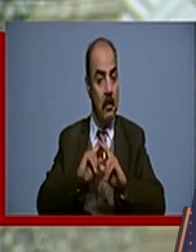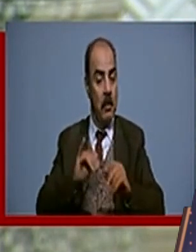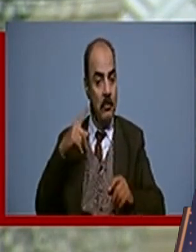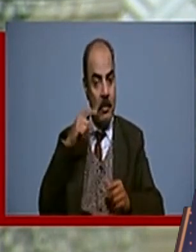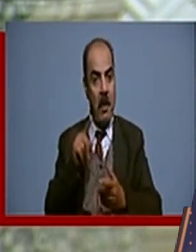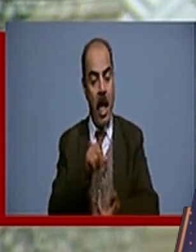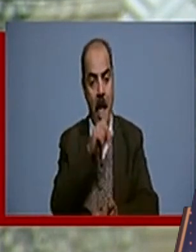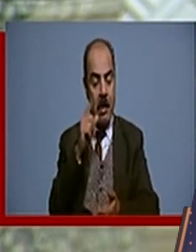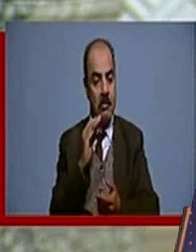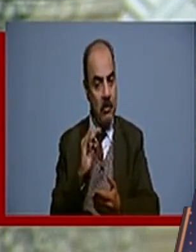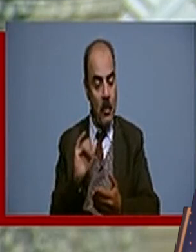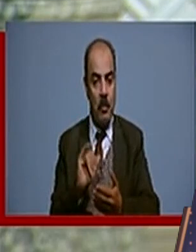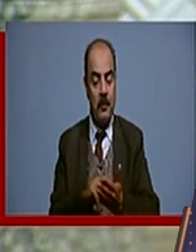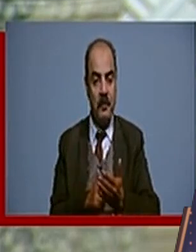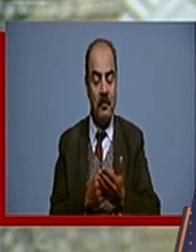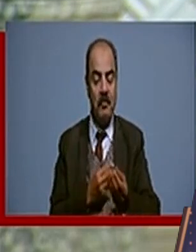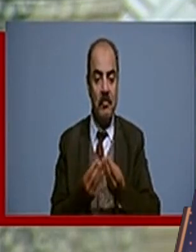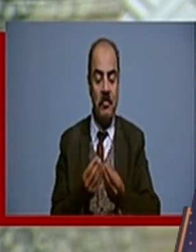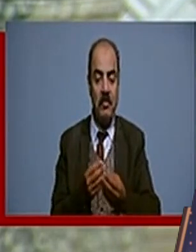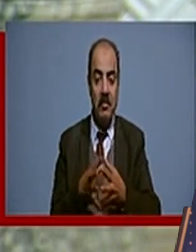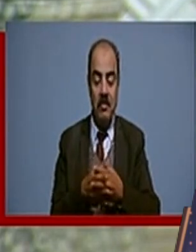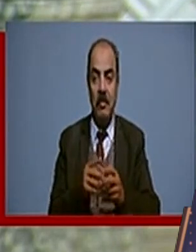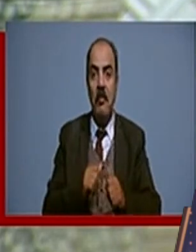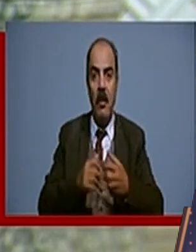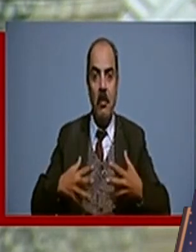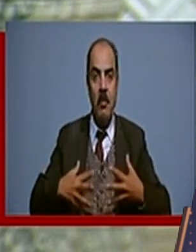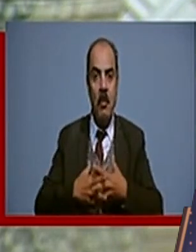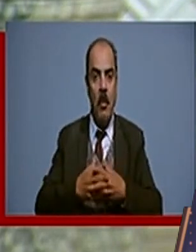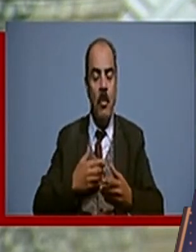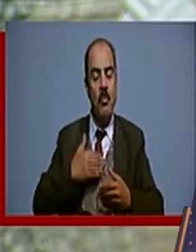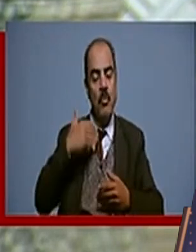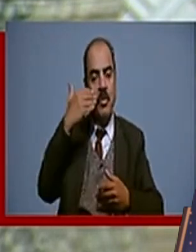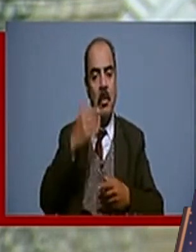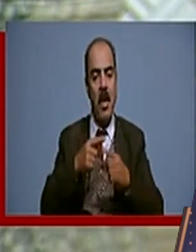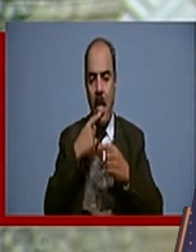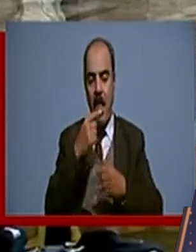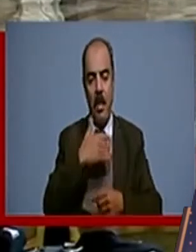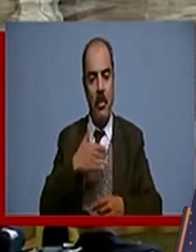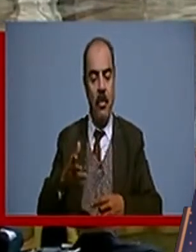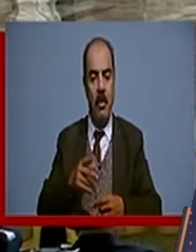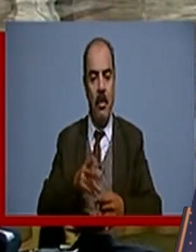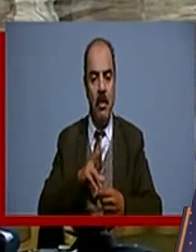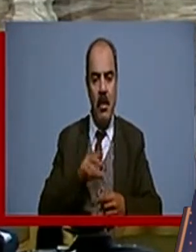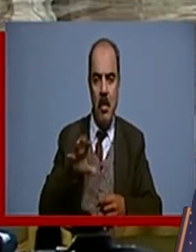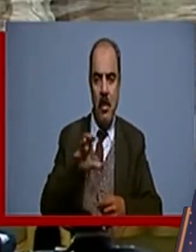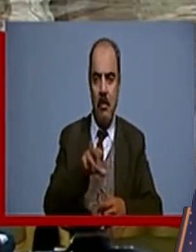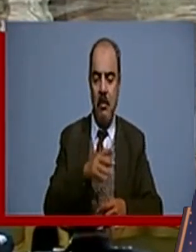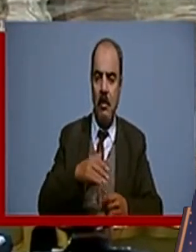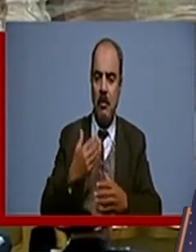التي نواجهها والتزامنا المشترك نحو مستقبل مستدام لكل الأجيال القادمة